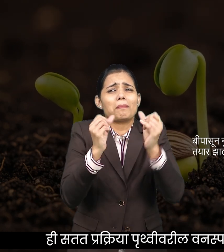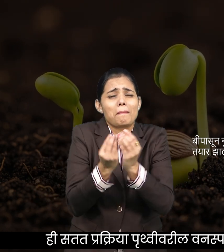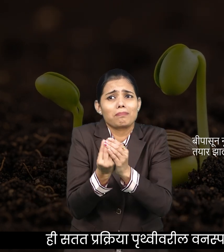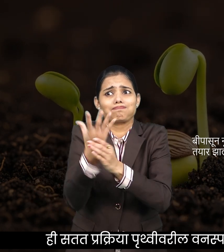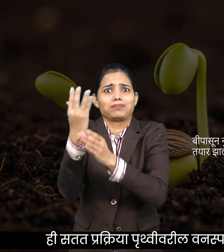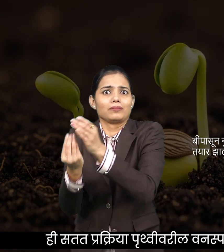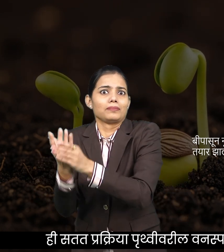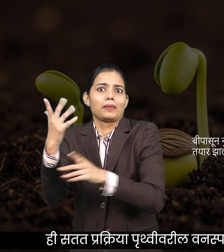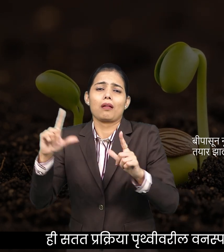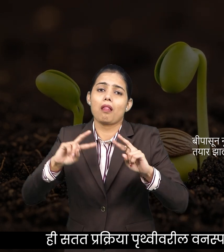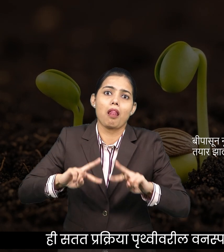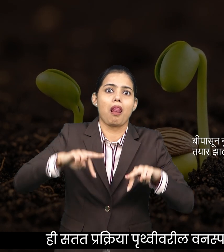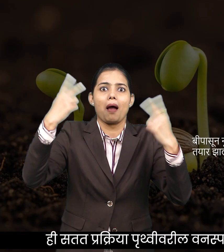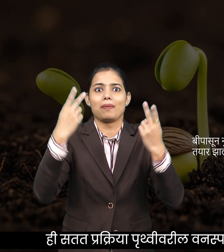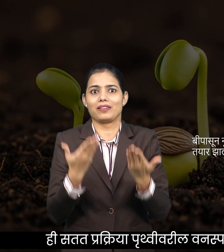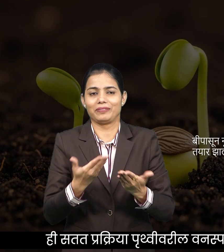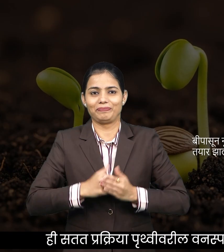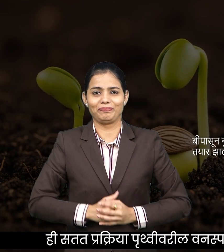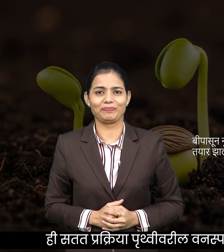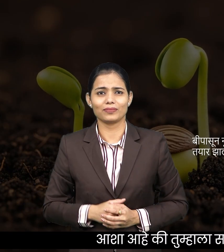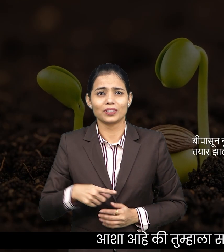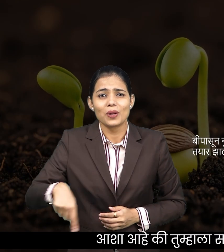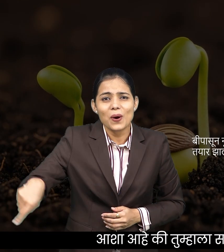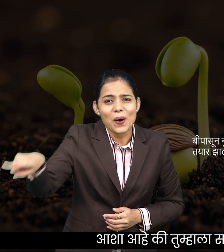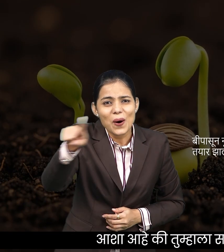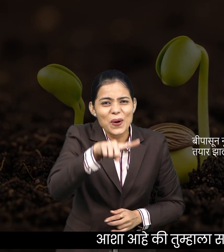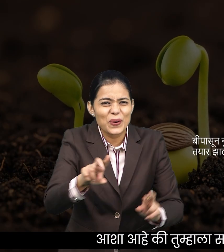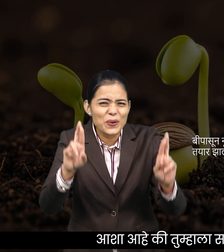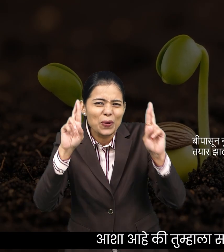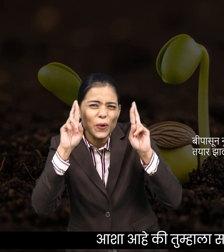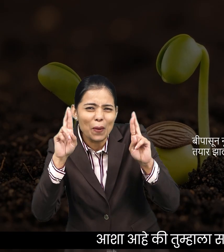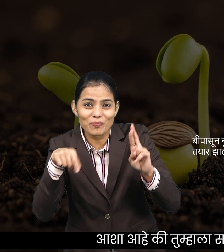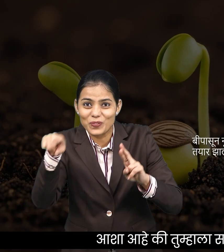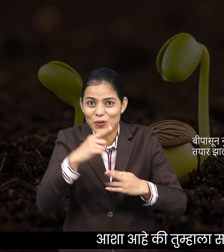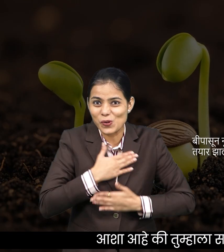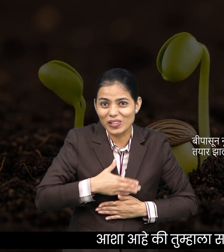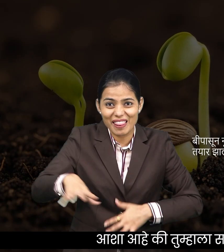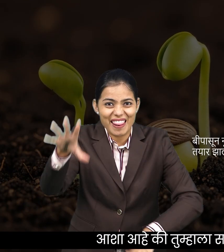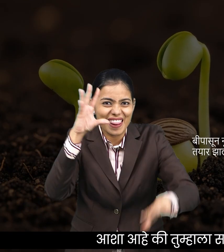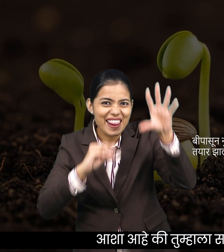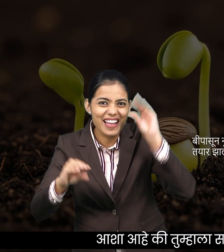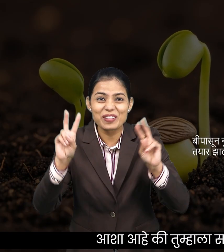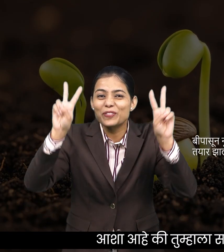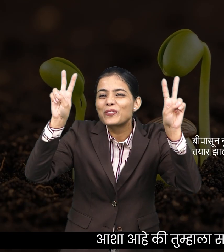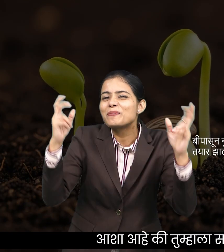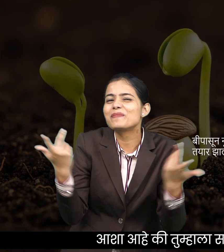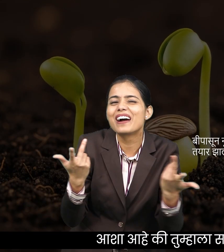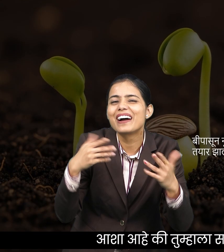अस्तित्व आणि गुणाकार निश्चित करते. आशा आहे की तुम्हाला सर्वांना